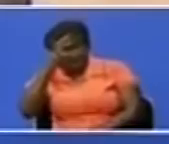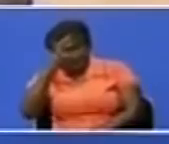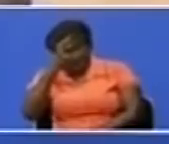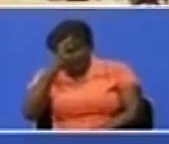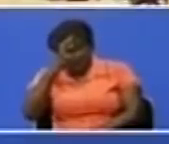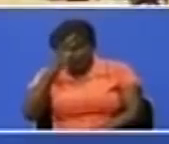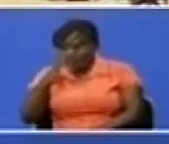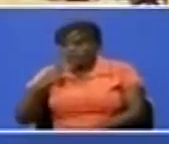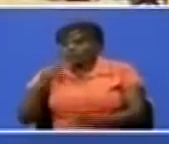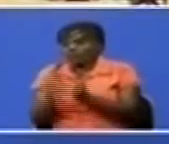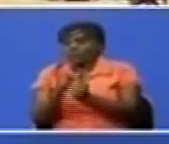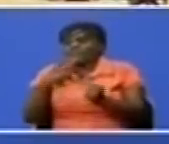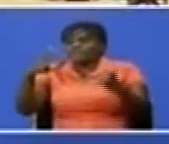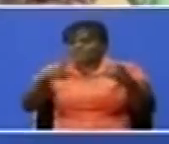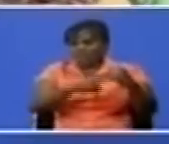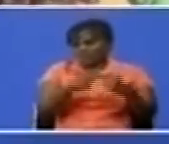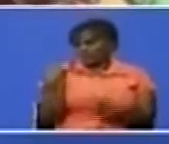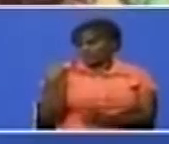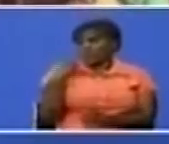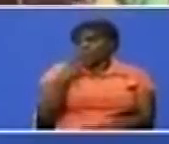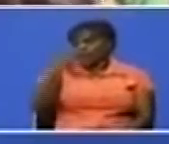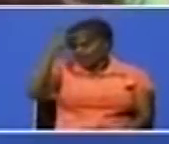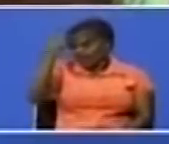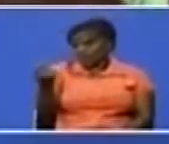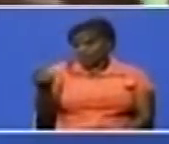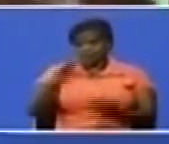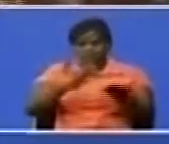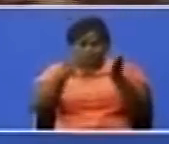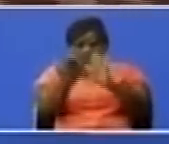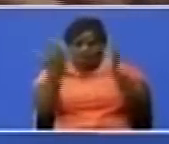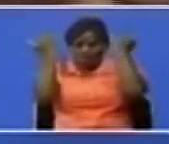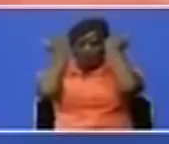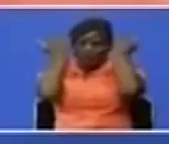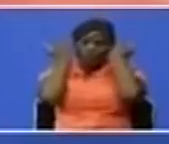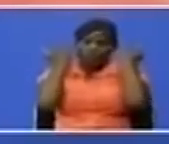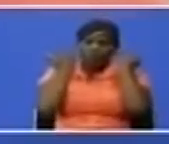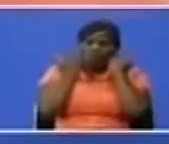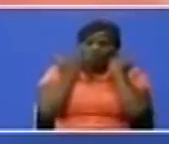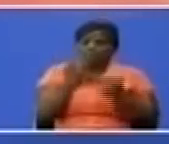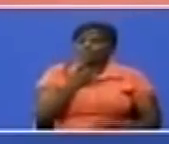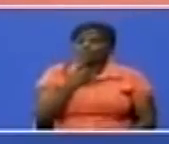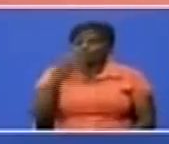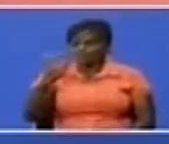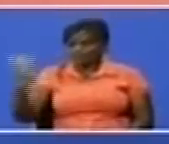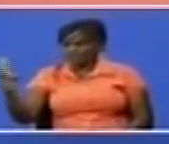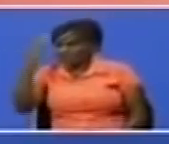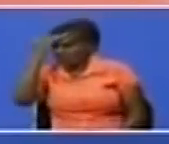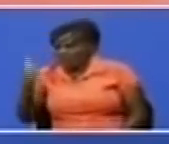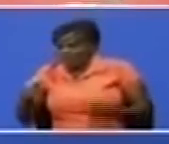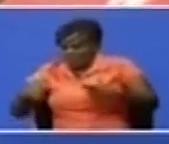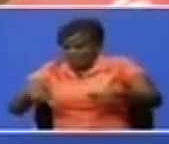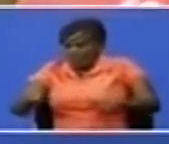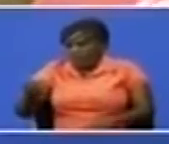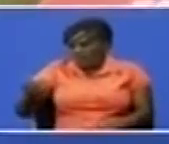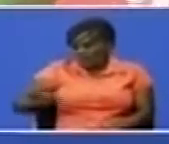700 shillings. Hivi majuzi wazazi kadhaa walifikishwa katika mahakama huko Pokot Magharibi kwa kuwaruhusu watoto